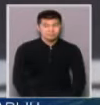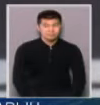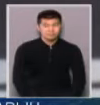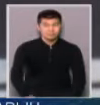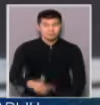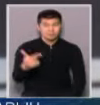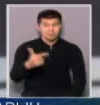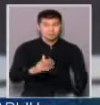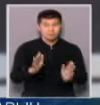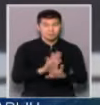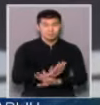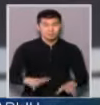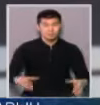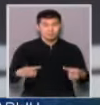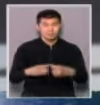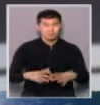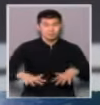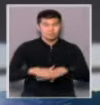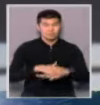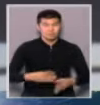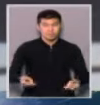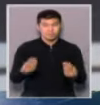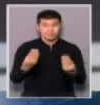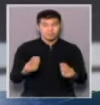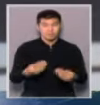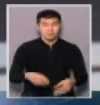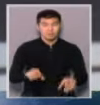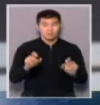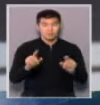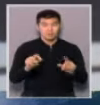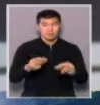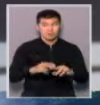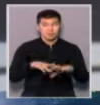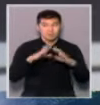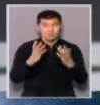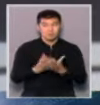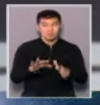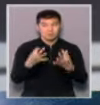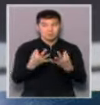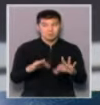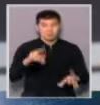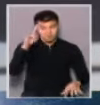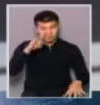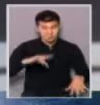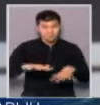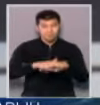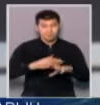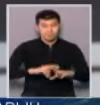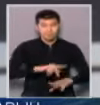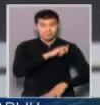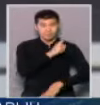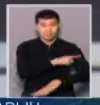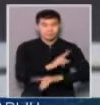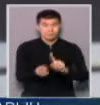Атырауымыз ғана емес, тұтас жұртымыздың басты байлығы, алтын қазынасы. Тәуелсіз Қазақстан қуатты елге